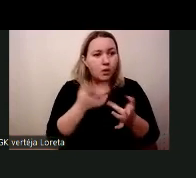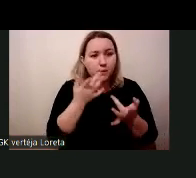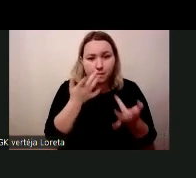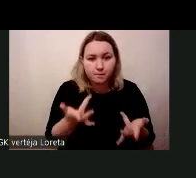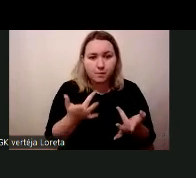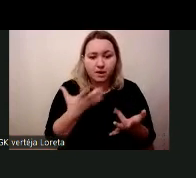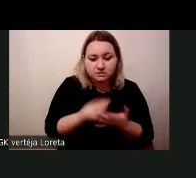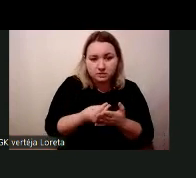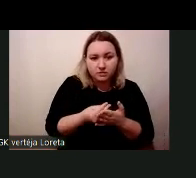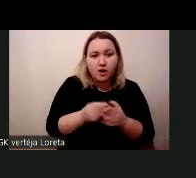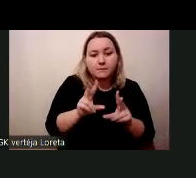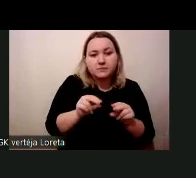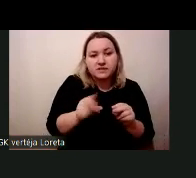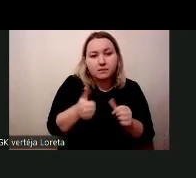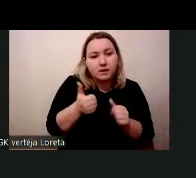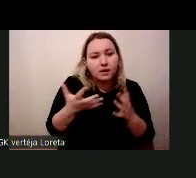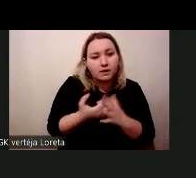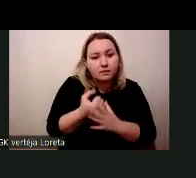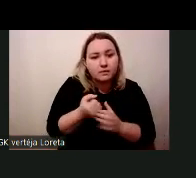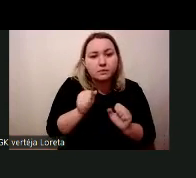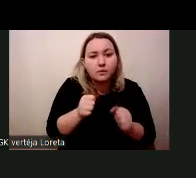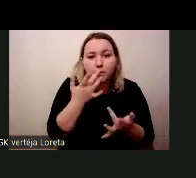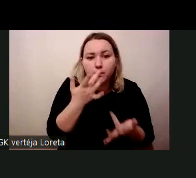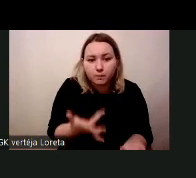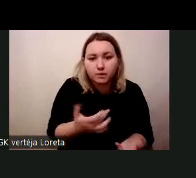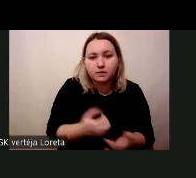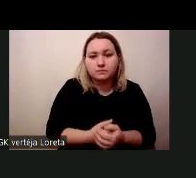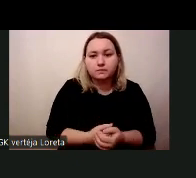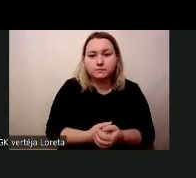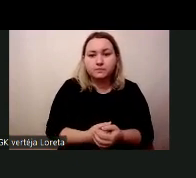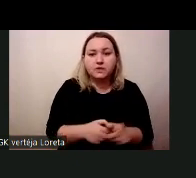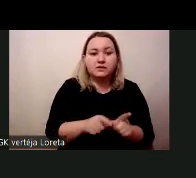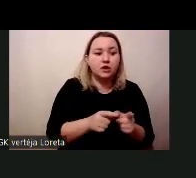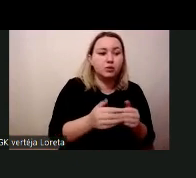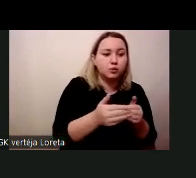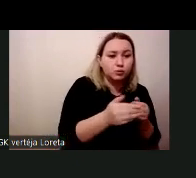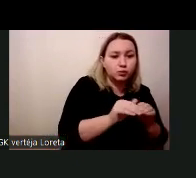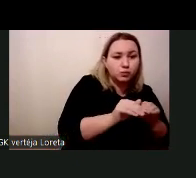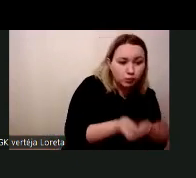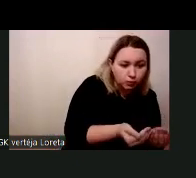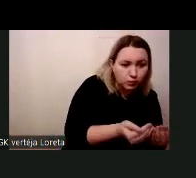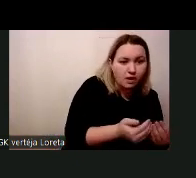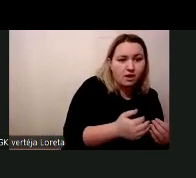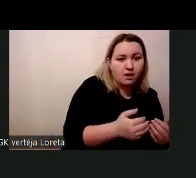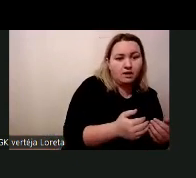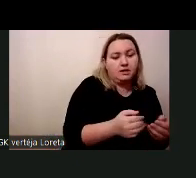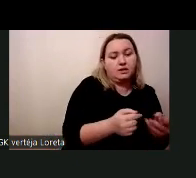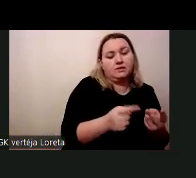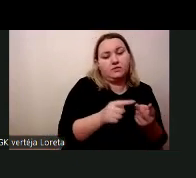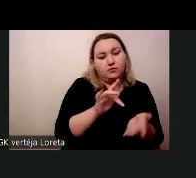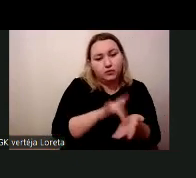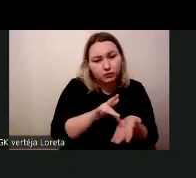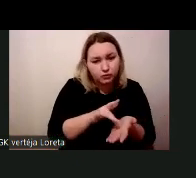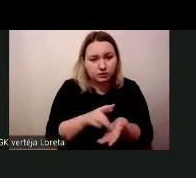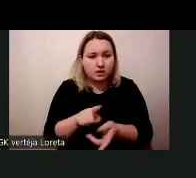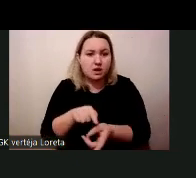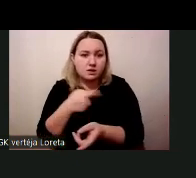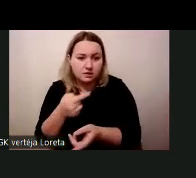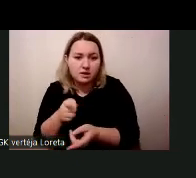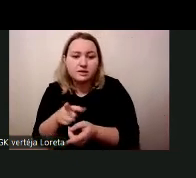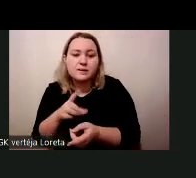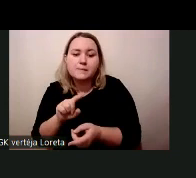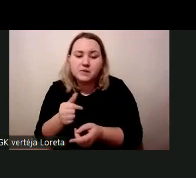pasiektą sėkmę vidutiniuoju laikotarpiu, trumpuoju ar ilguoju laikotarpiu. Taigi galutinis tikslas identifikuoti